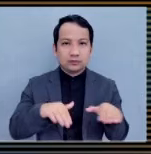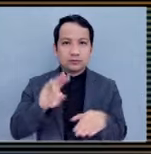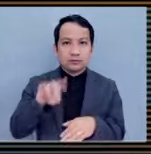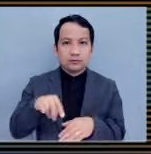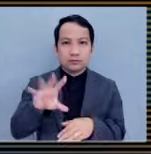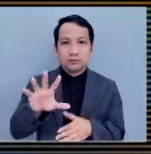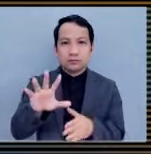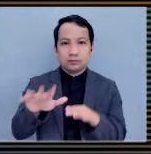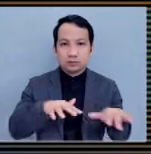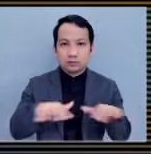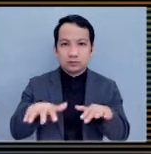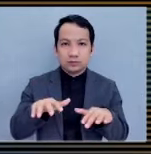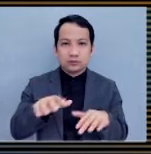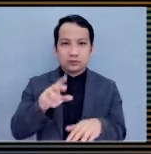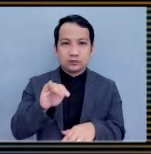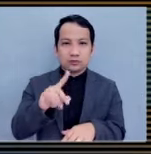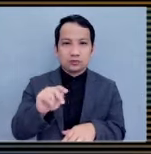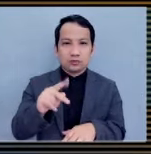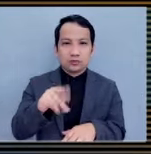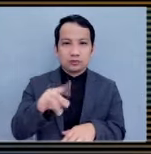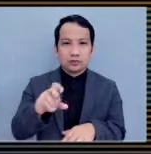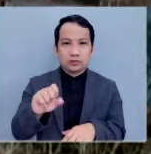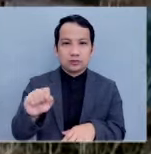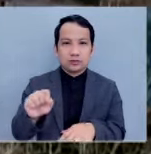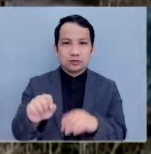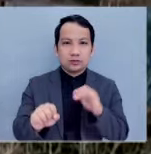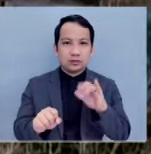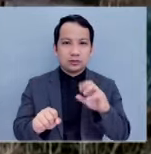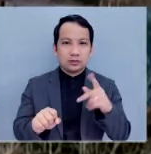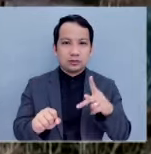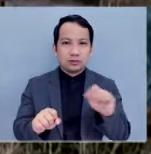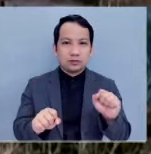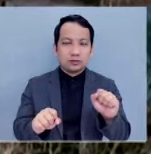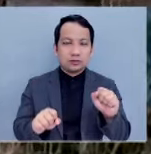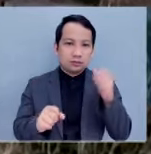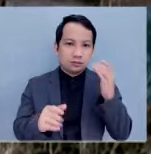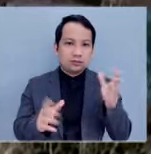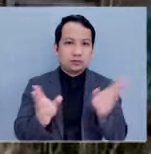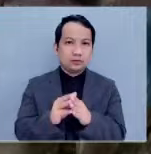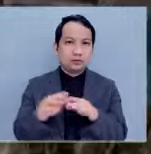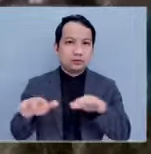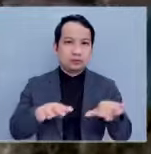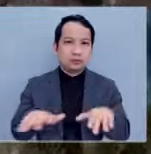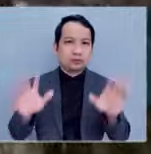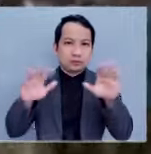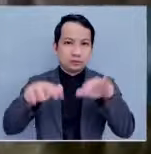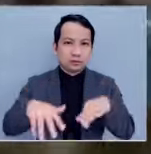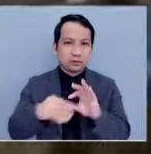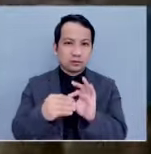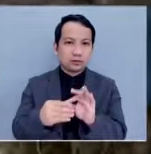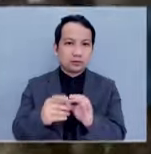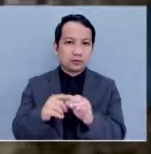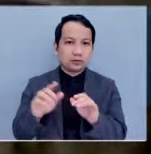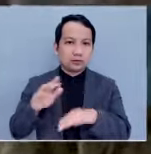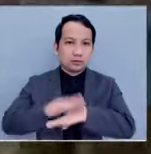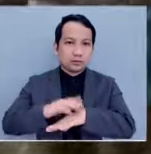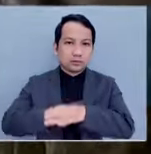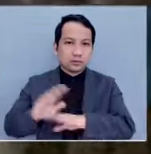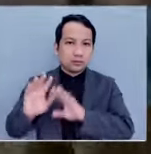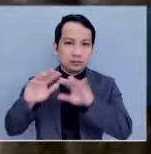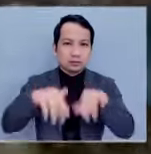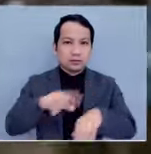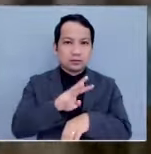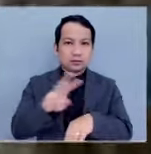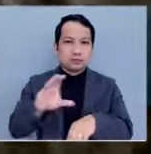sa Minoto Peninsula sa Ishikawa Prefecture. Sa lakas ng pagyanig, nag-issue sila ng tsunami warning sa west coast ng